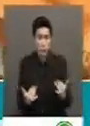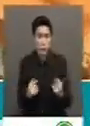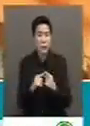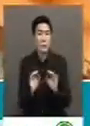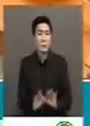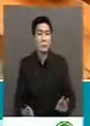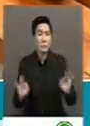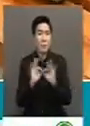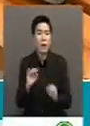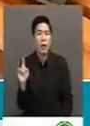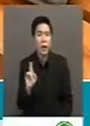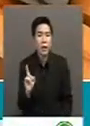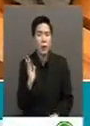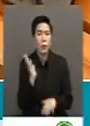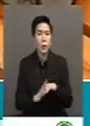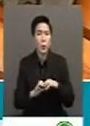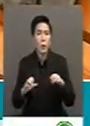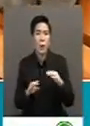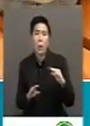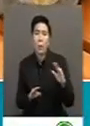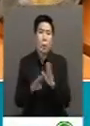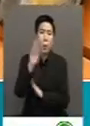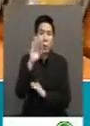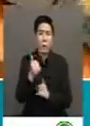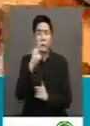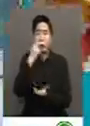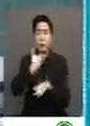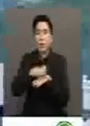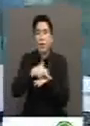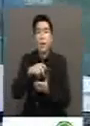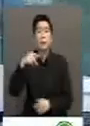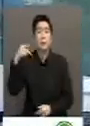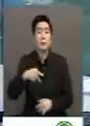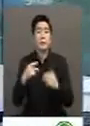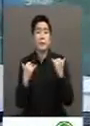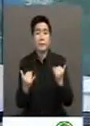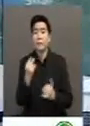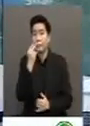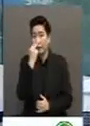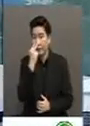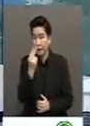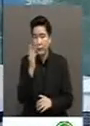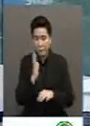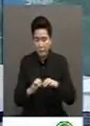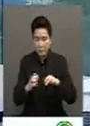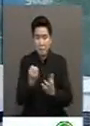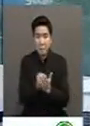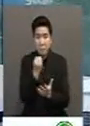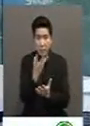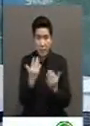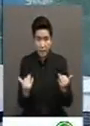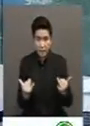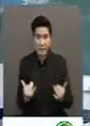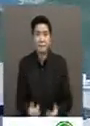ปัจจัยสำคัญคืออะไรที่ทำให้ราคาพุ่งไปสูงขนาดนี้เดี๋ยวเราติดตามกับรายงานของคุณสุนทรียาช่างดำค่ะทุเรียนแพงเตรียมทุบสถิติ